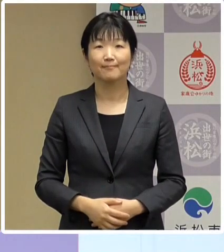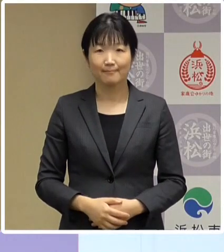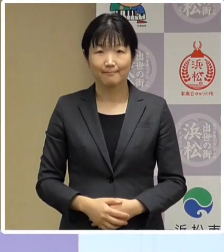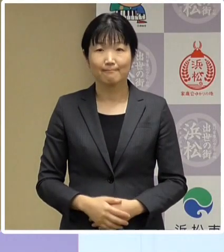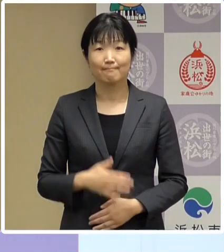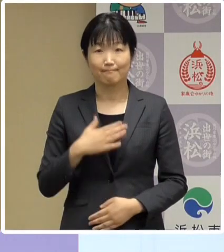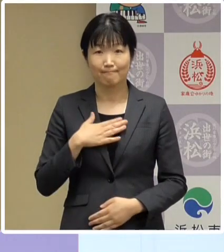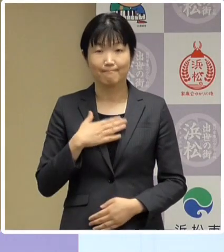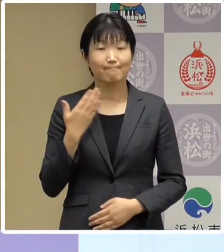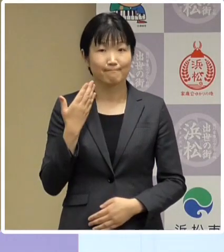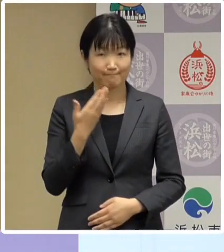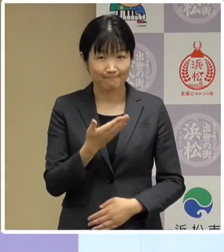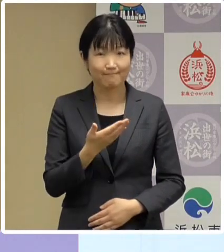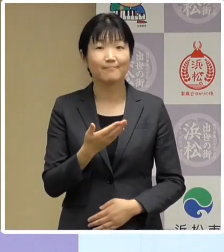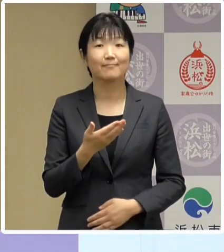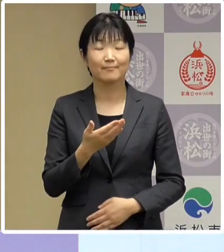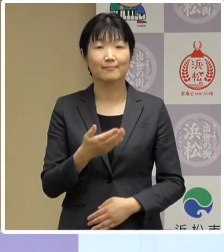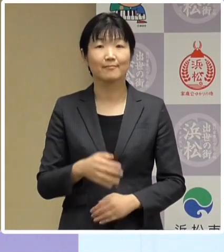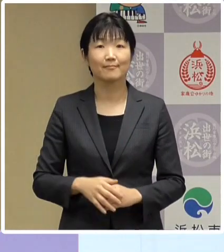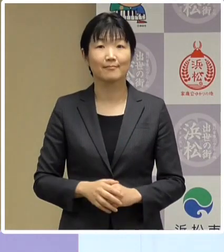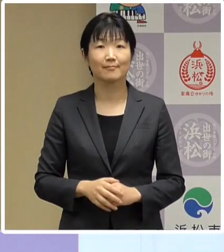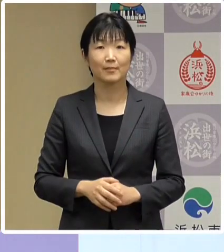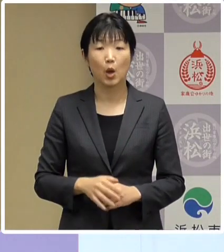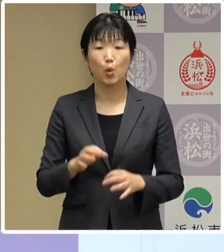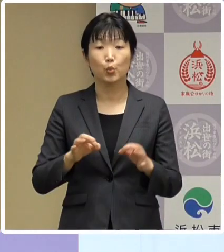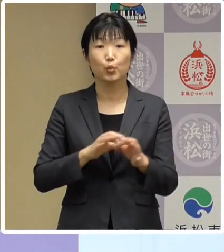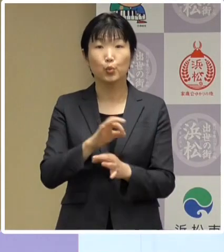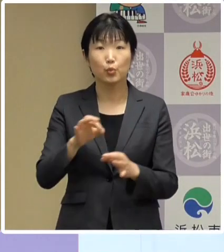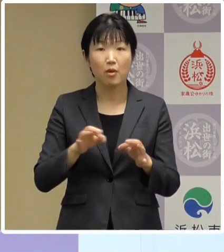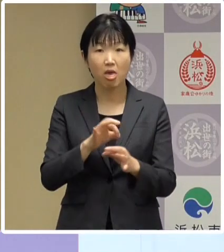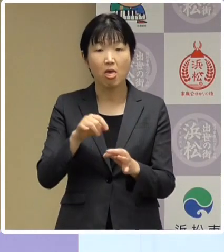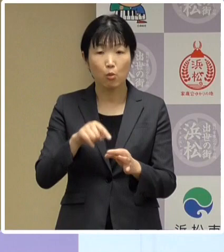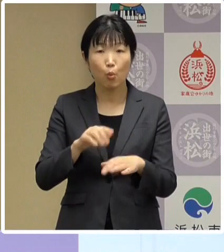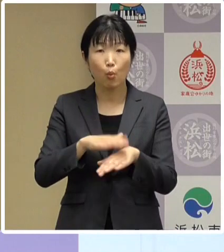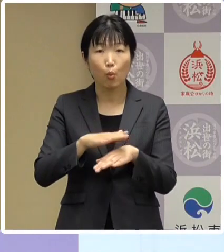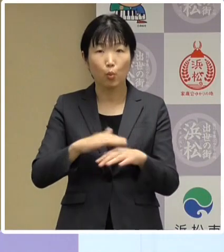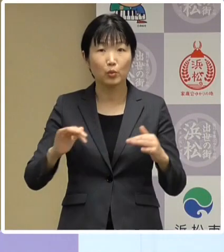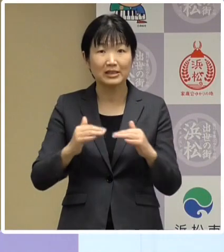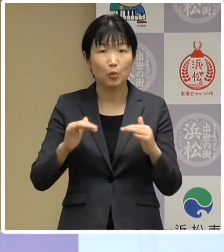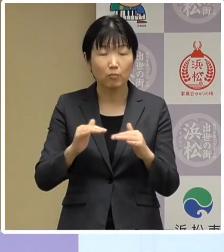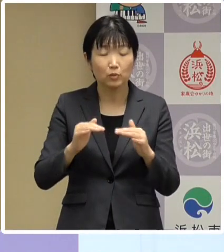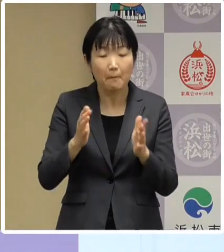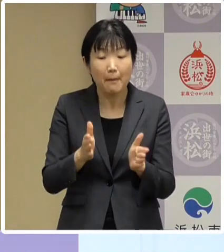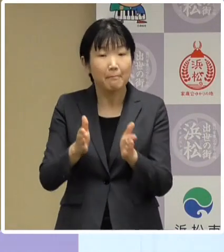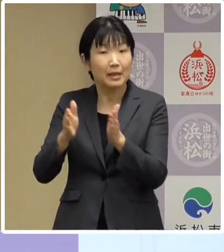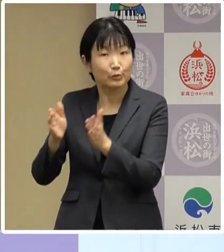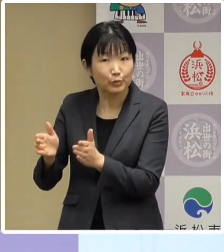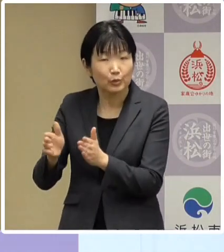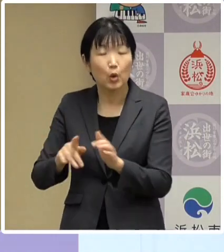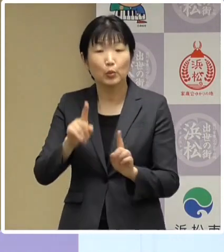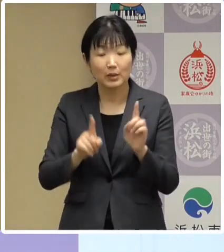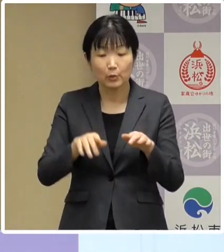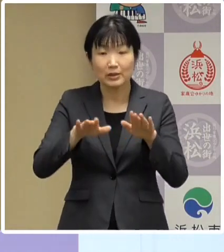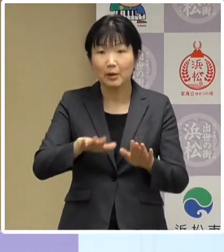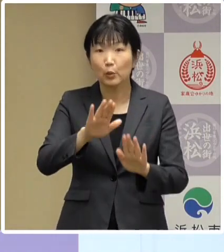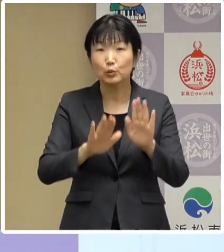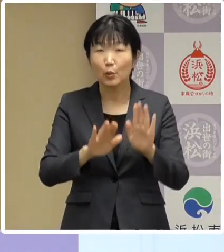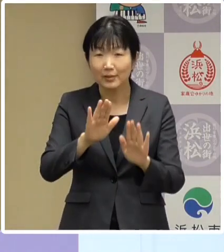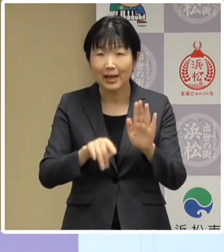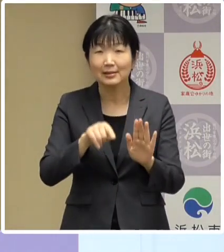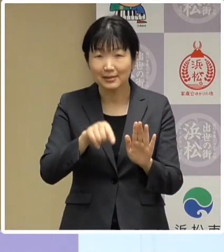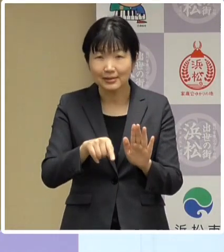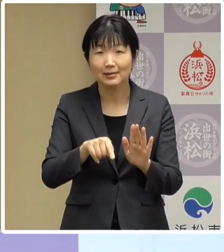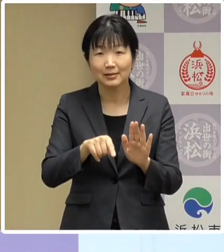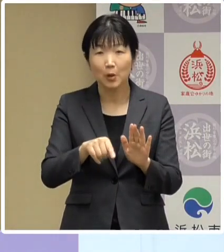そうすると、その運営主体の議論っていうのはこれは別にして、 そうです、ね、 はい、今の状態でも、はい、値上げ